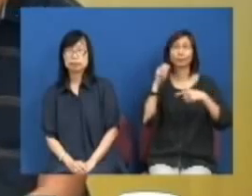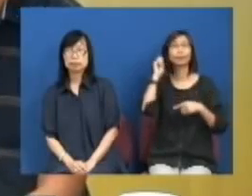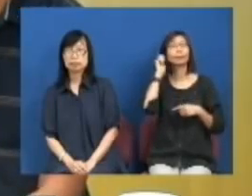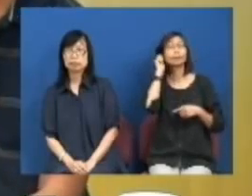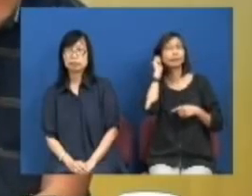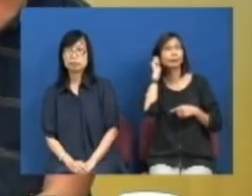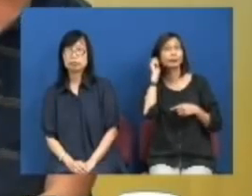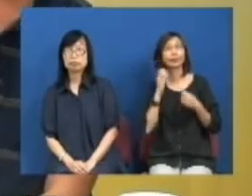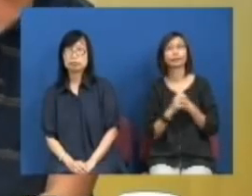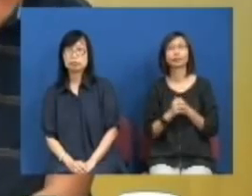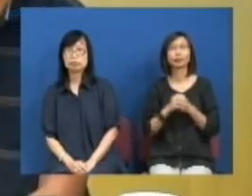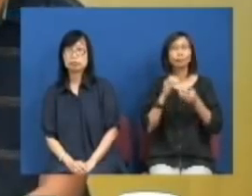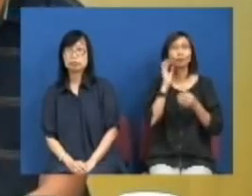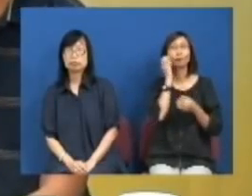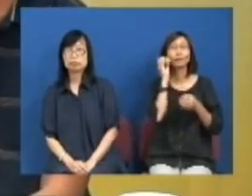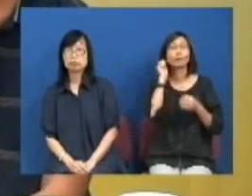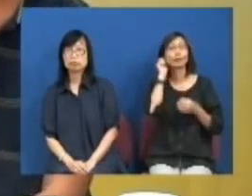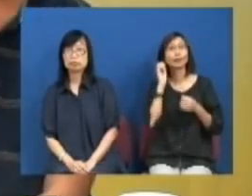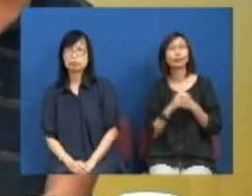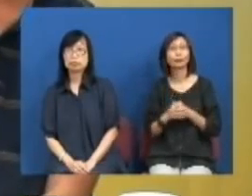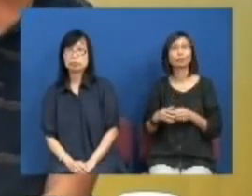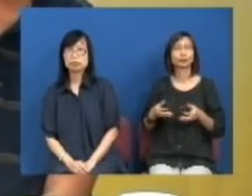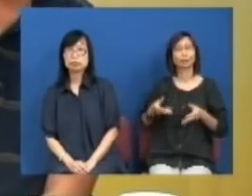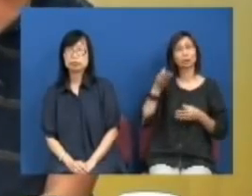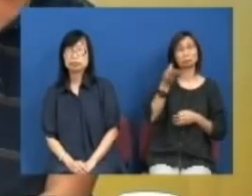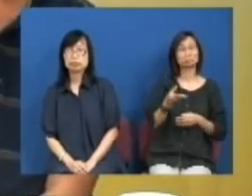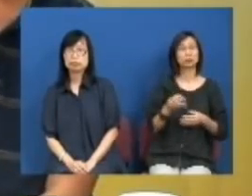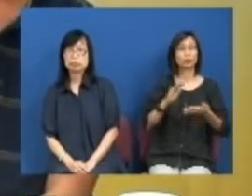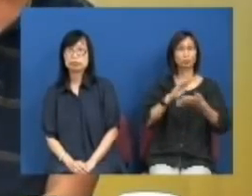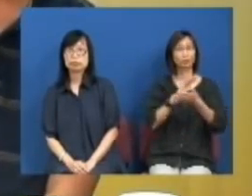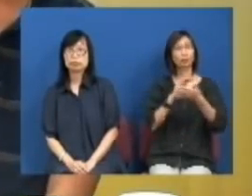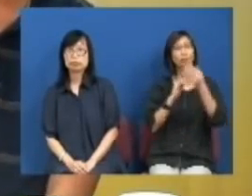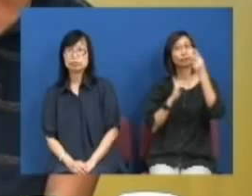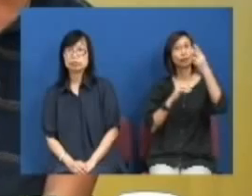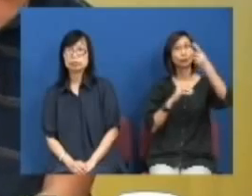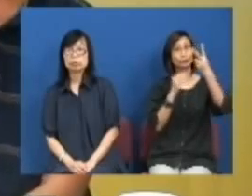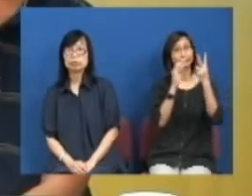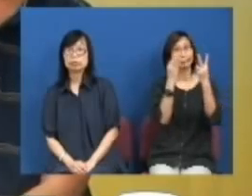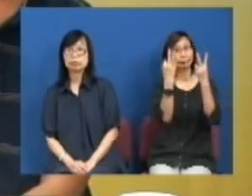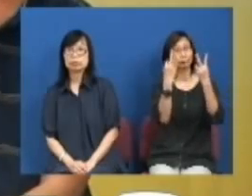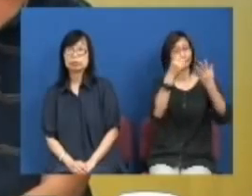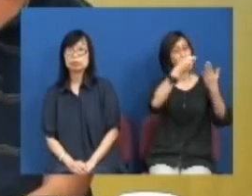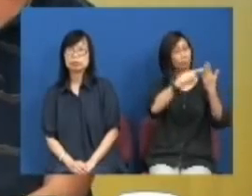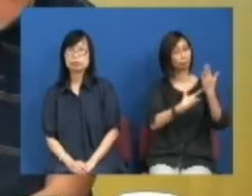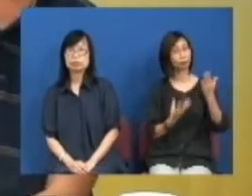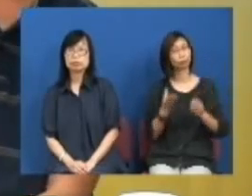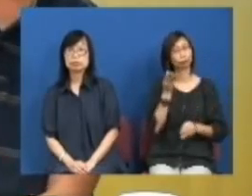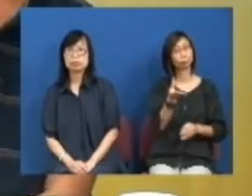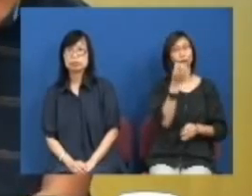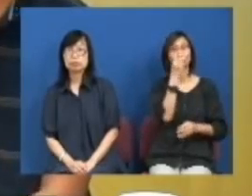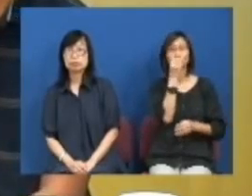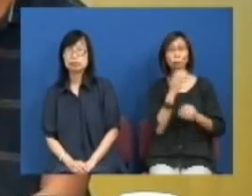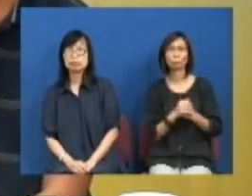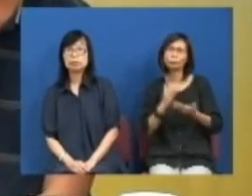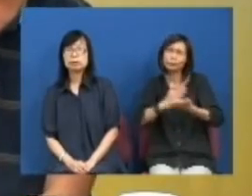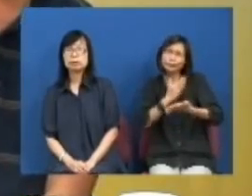係佢因為佢覺得而家形勢大好啦，不如就拎23條出嚟玩下，咁希望玩興個市啊，定係即係范太